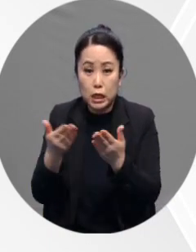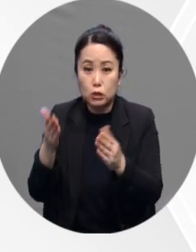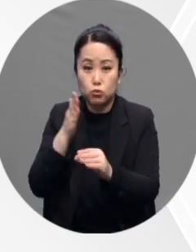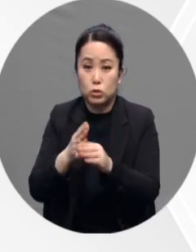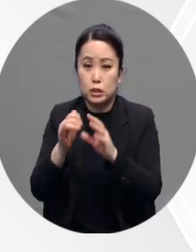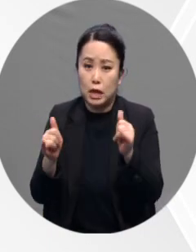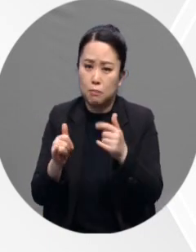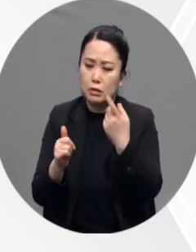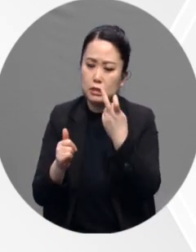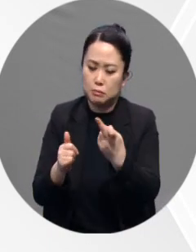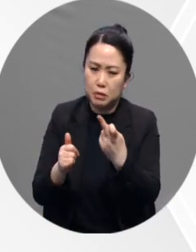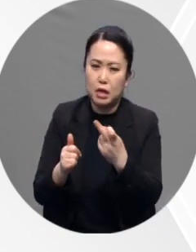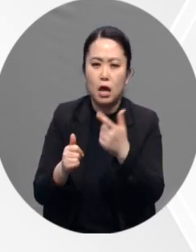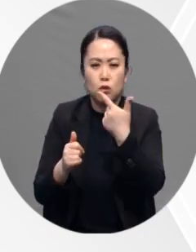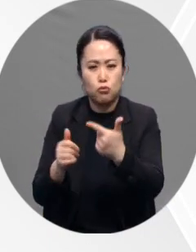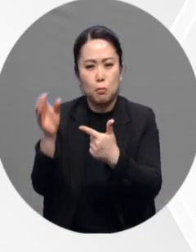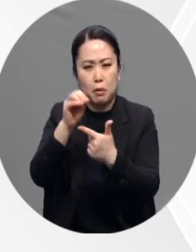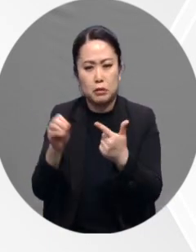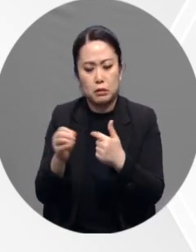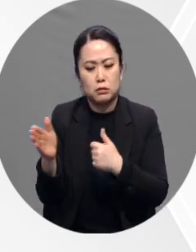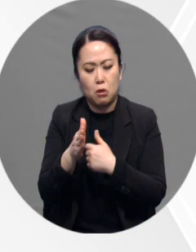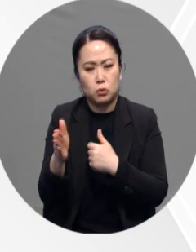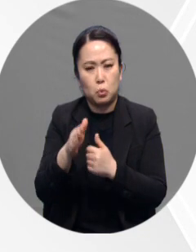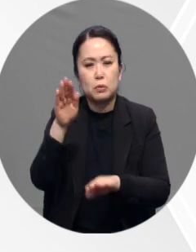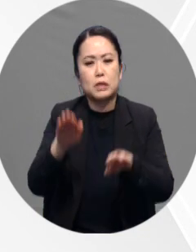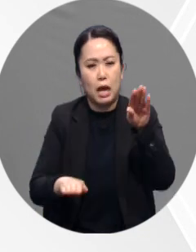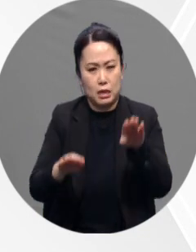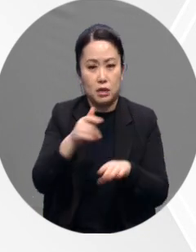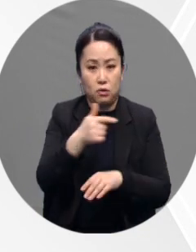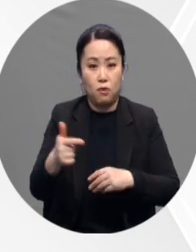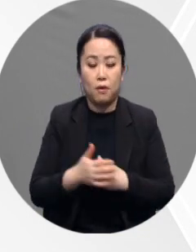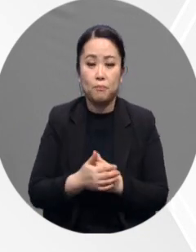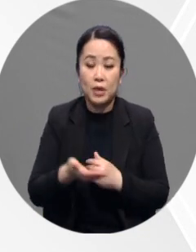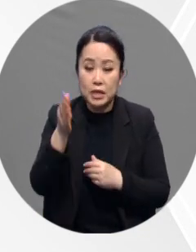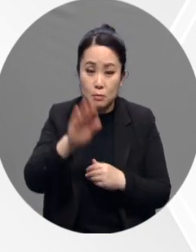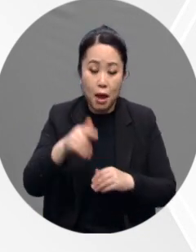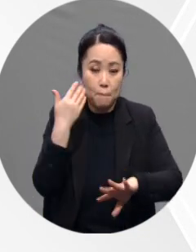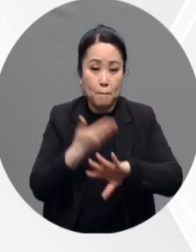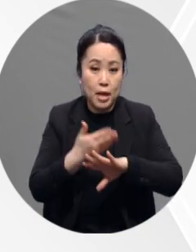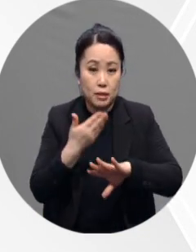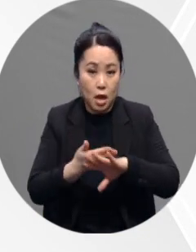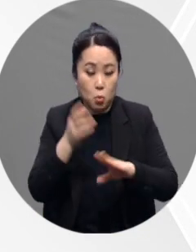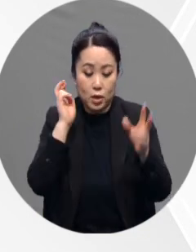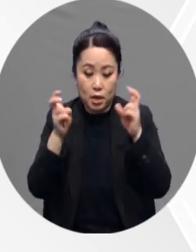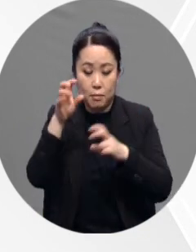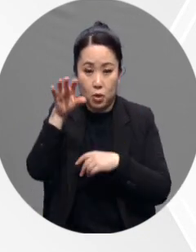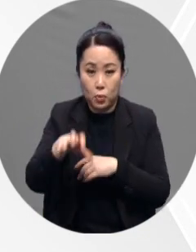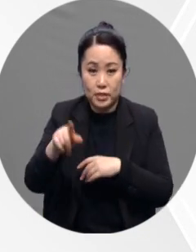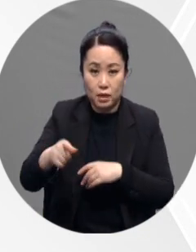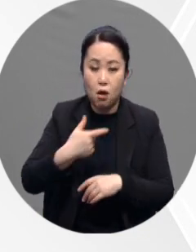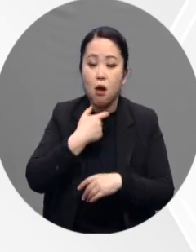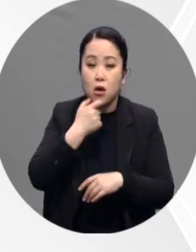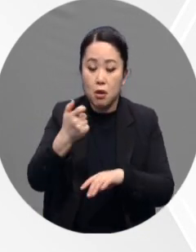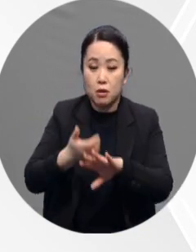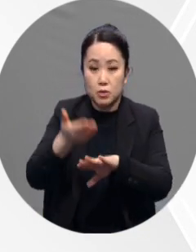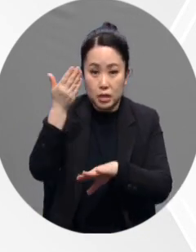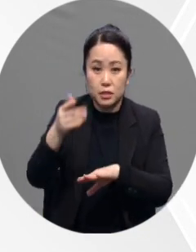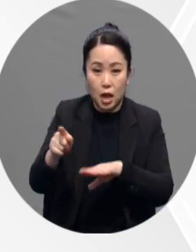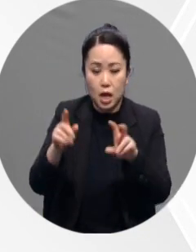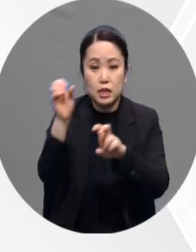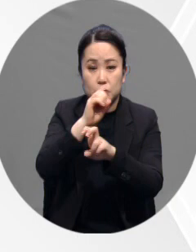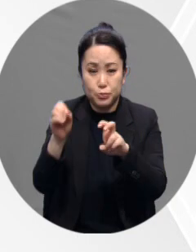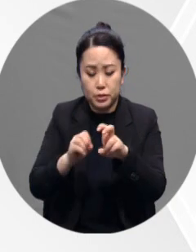12%, 6%로 10%포인트 정도 차이가 났습니다. 반대로 실제 기업 현장에서 고령자의